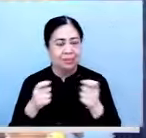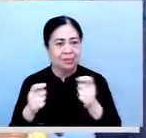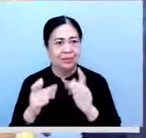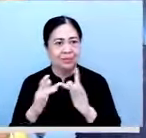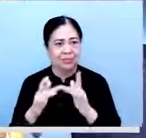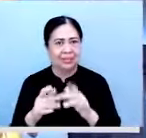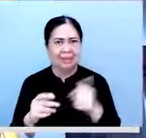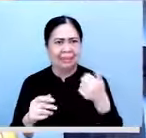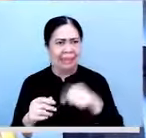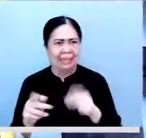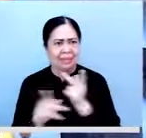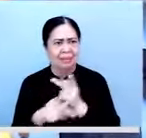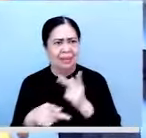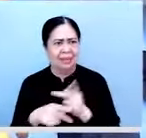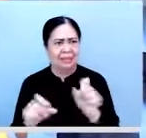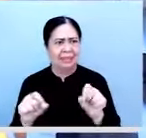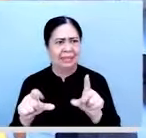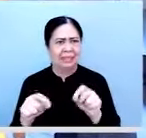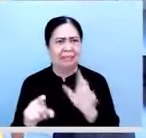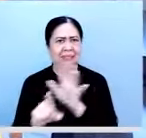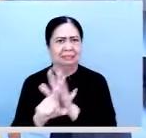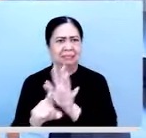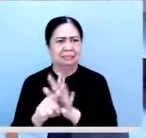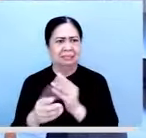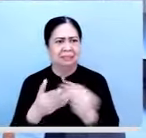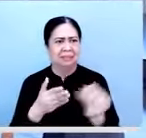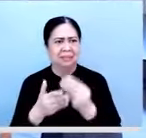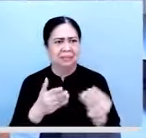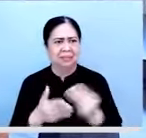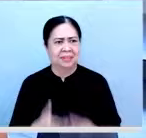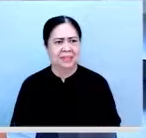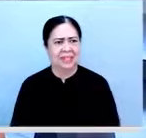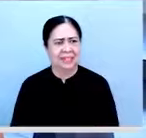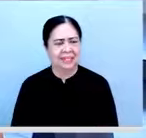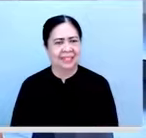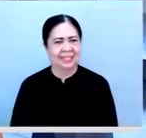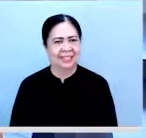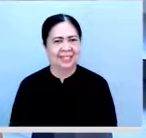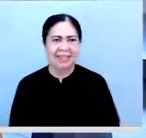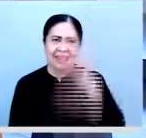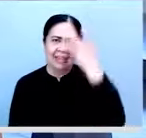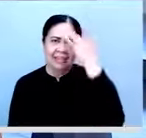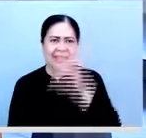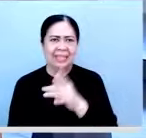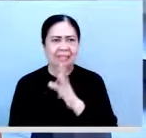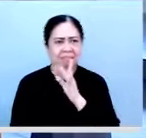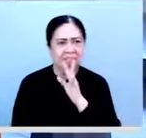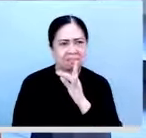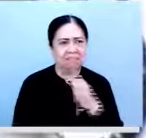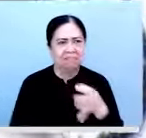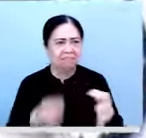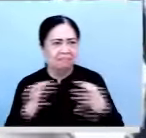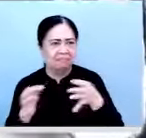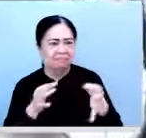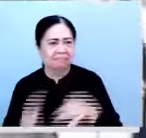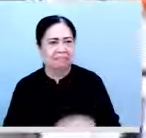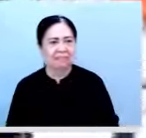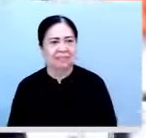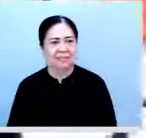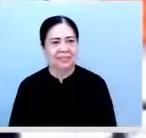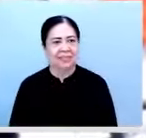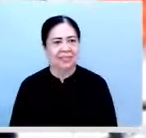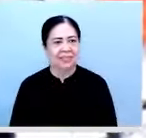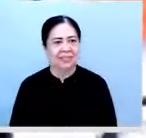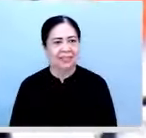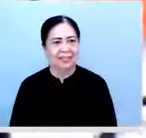anong produkto, alam na, di ba? Yes. Okay. Oo nga po. Bilis. Tapos ang maganda pa sa kanya, tatanggalin